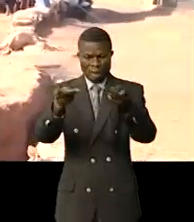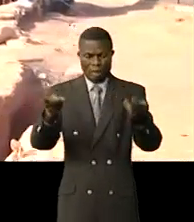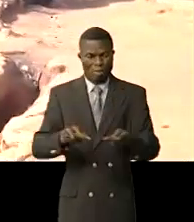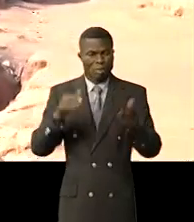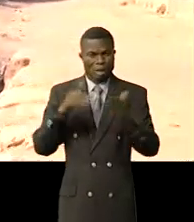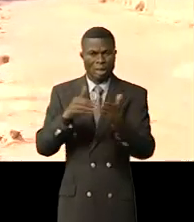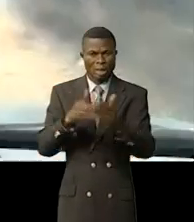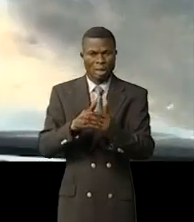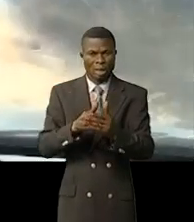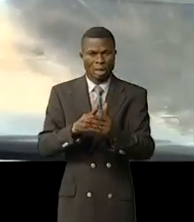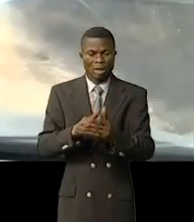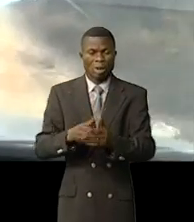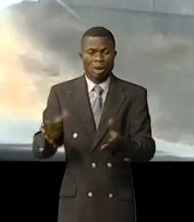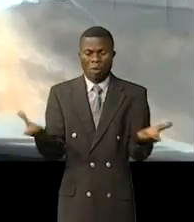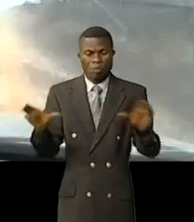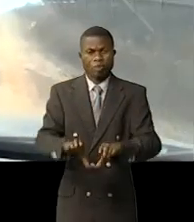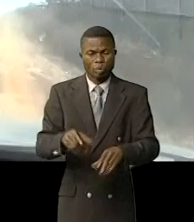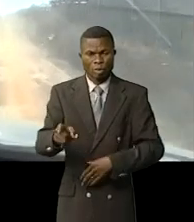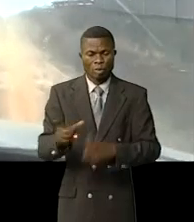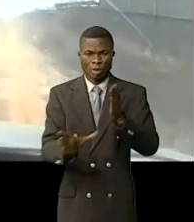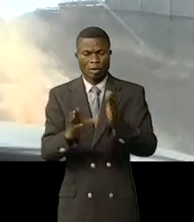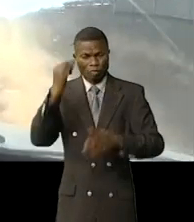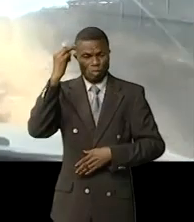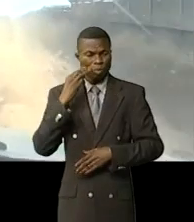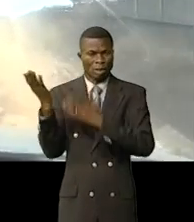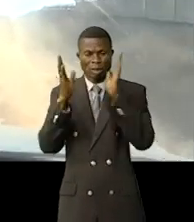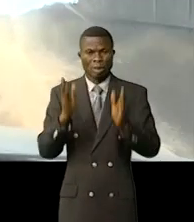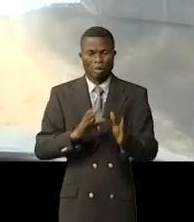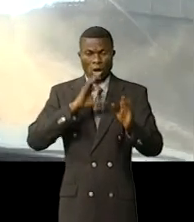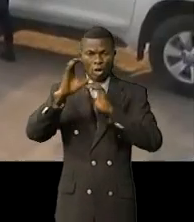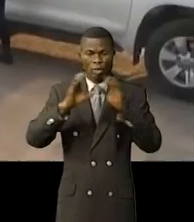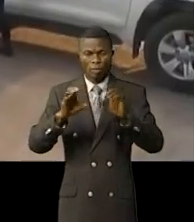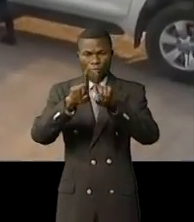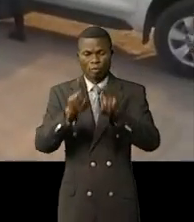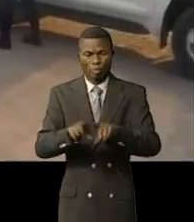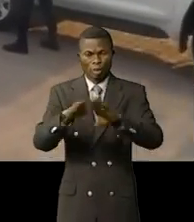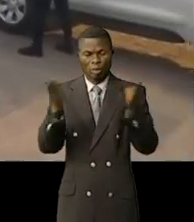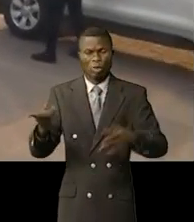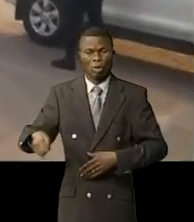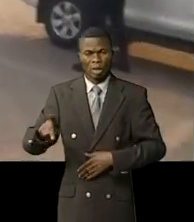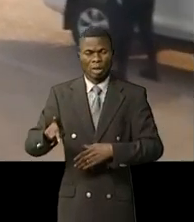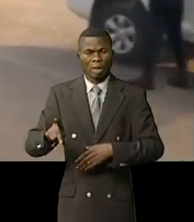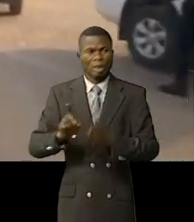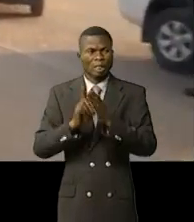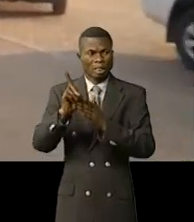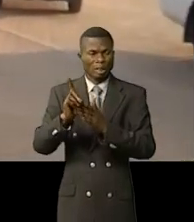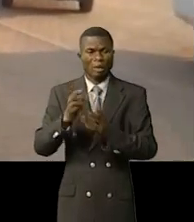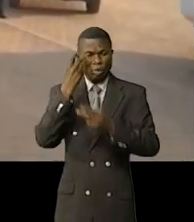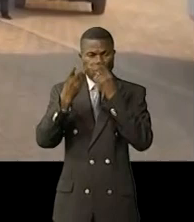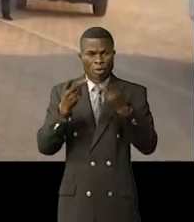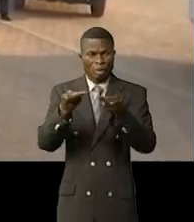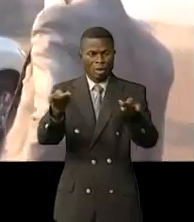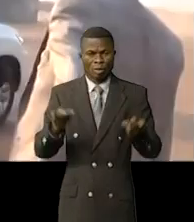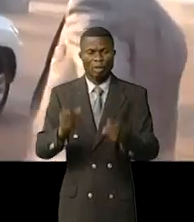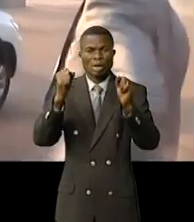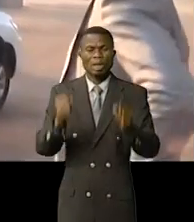menacé par une tête d'érosion. Le vice-ministre de Transport, Voies des Communications et Désenclavement a également visité le parking